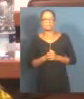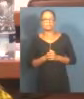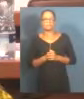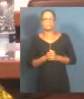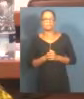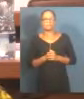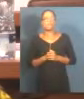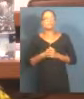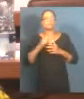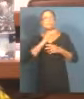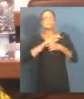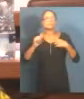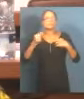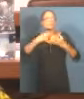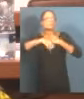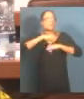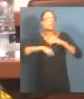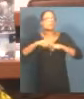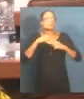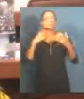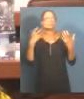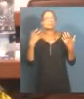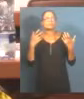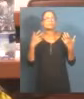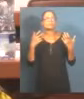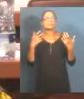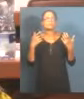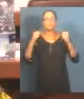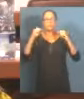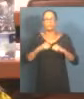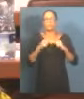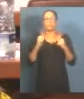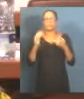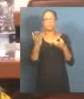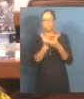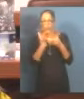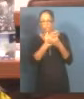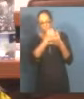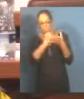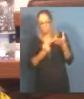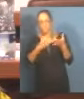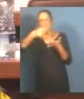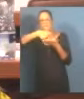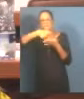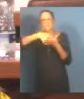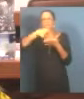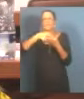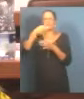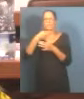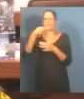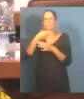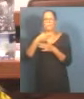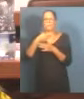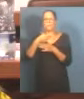un schéma où nous pourrions finir ce document fin novembre. Et je termine aussi